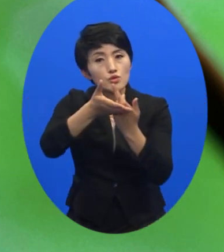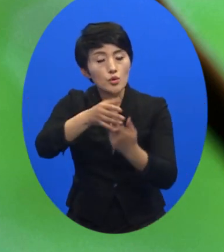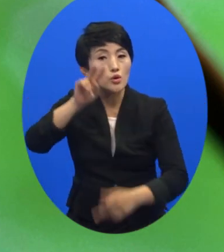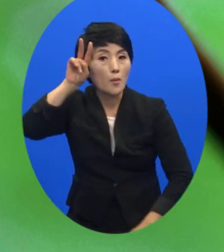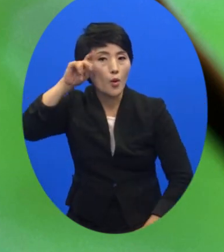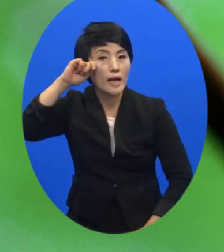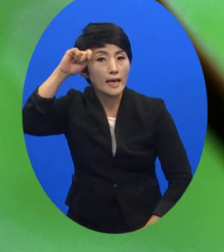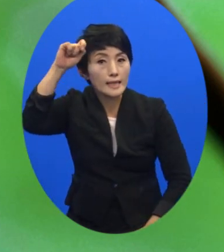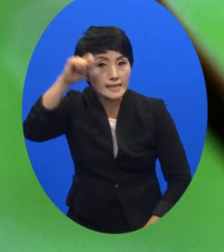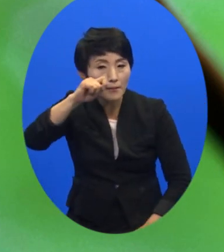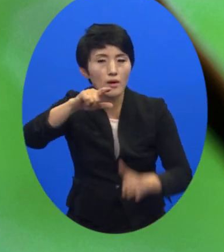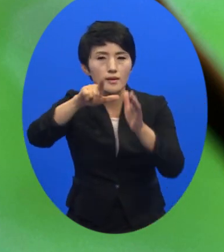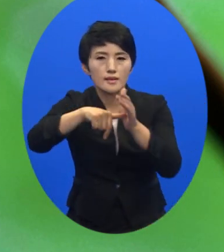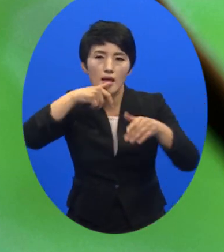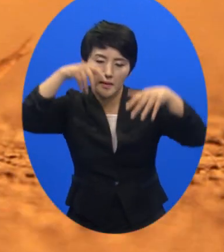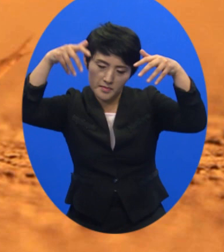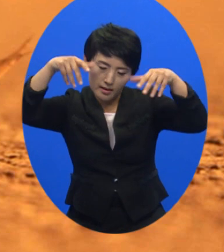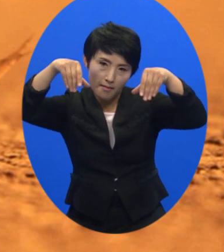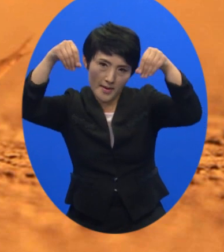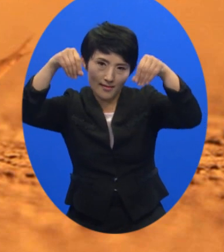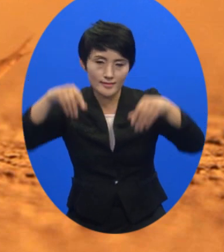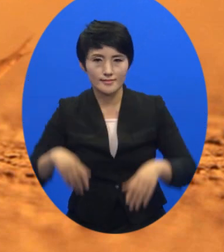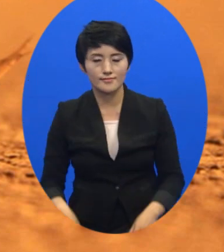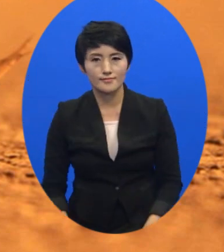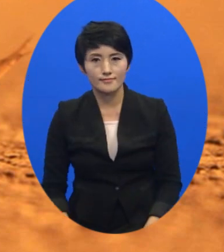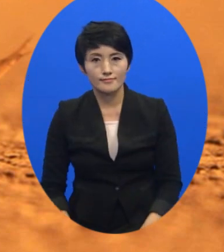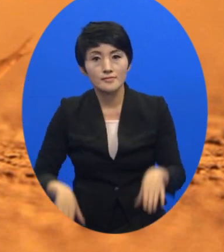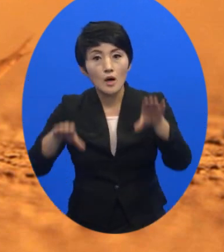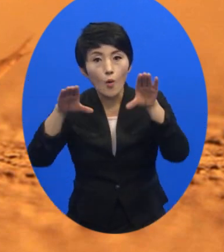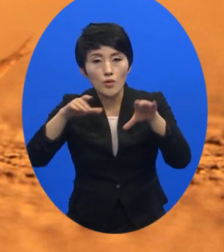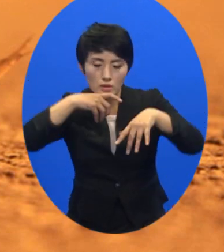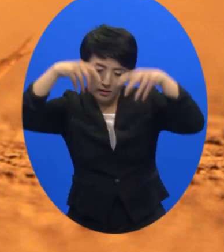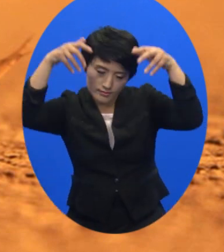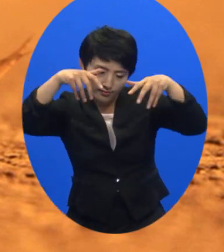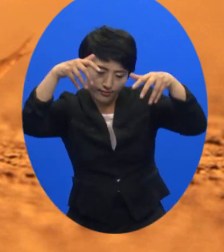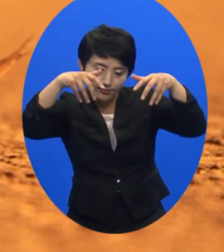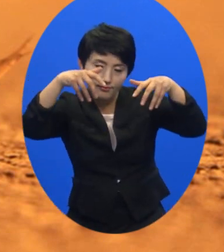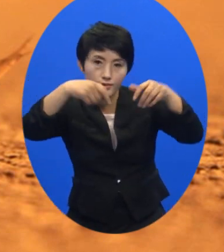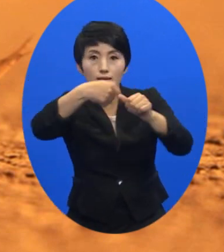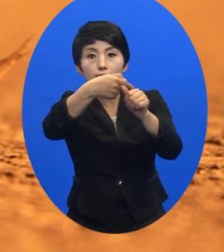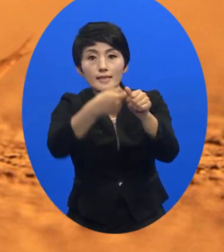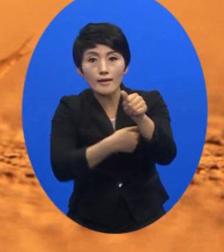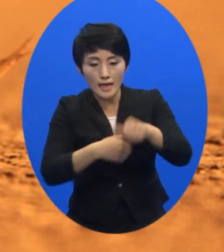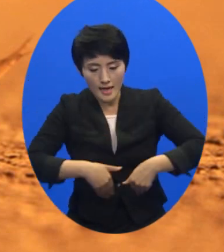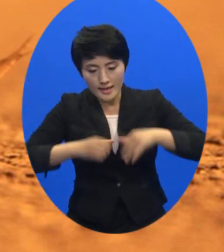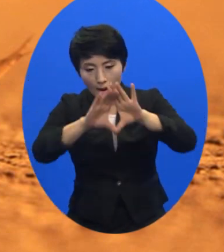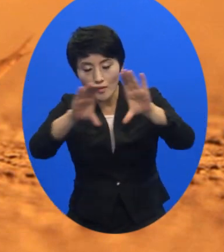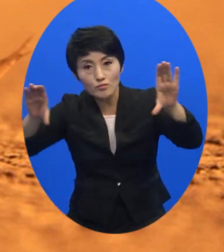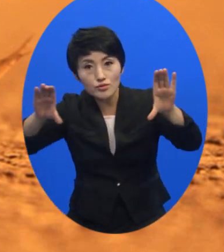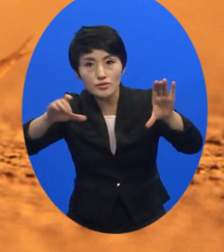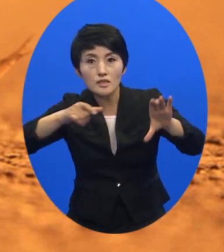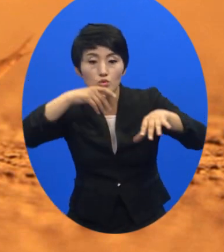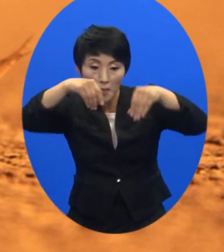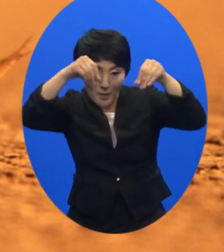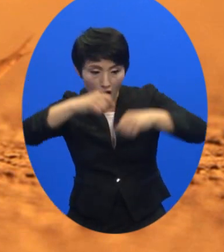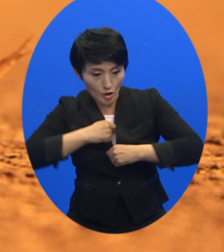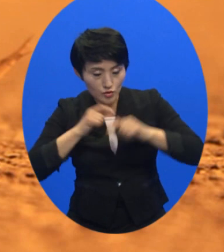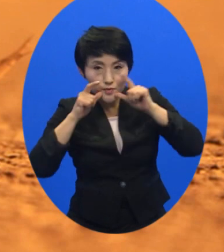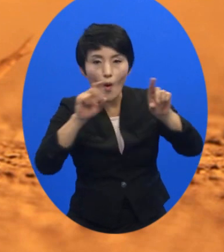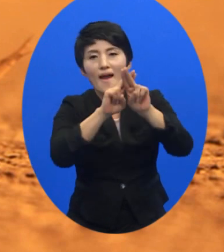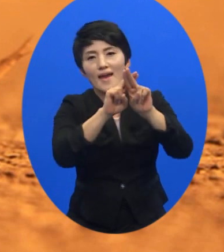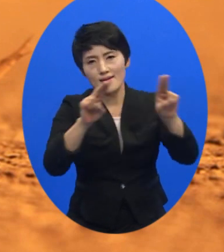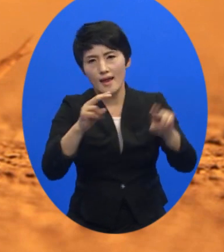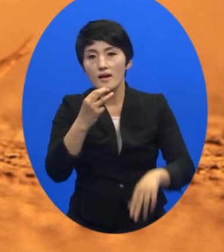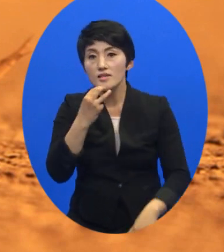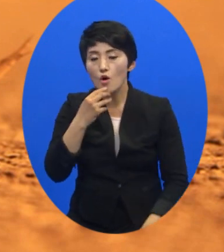모레 새벽에야 비가 그치겠습니다. 한편 오늘 비가 내린 남부 지방에는 건조주의보가 해제된 곳도 있지만